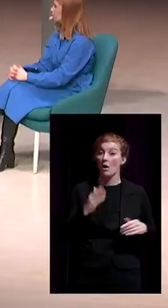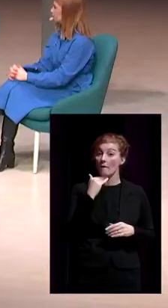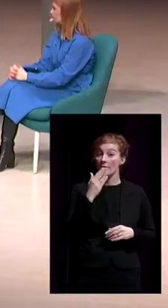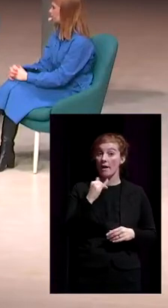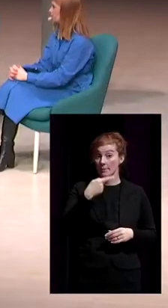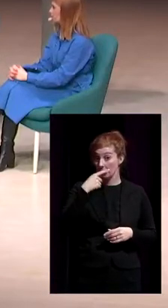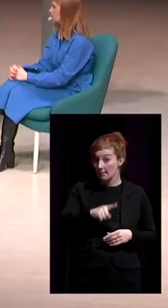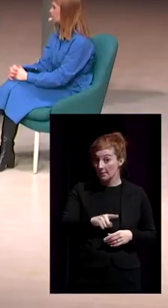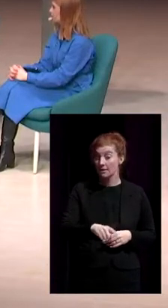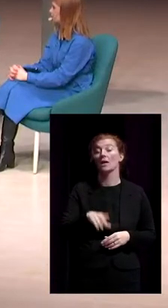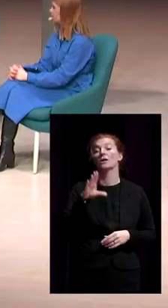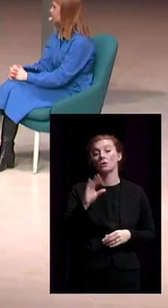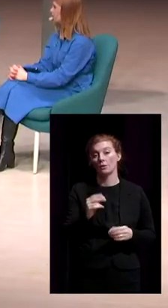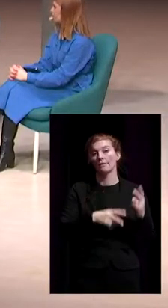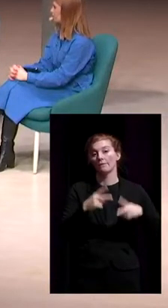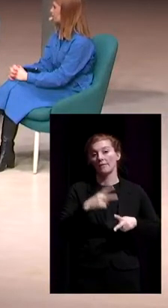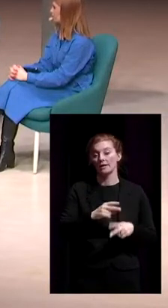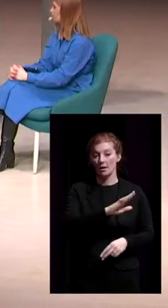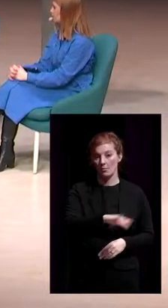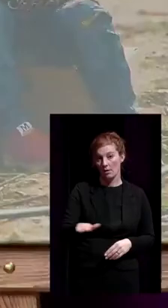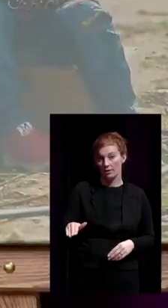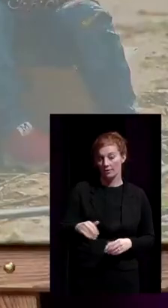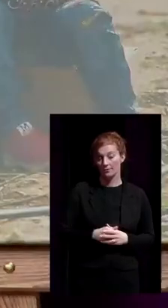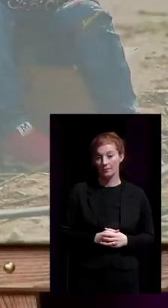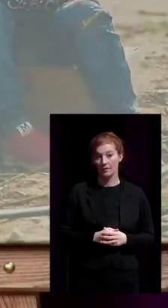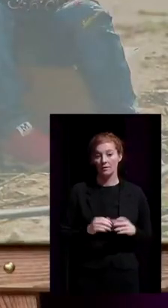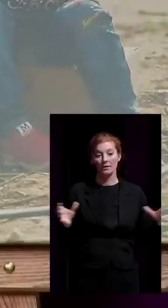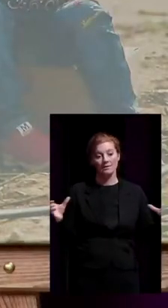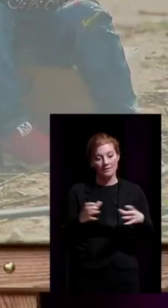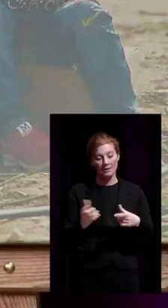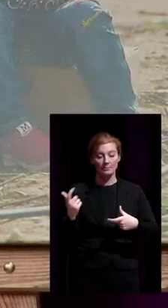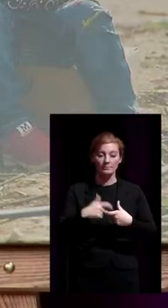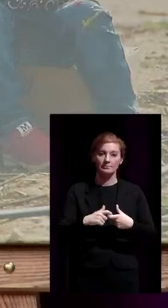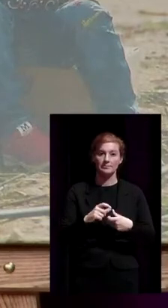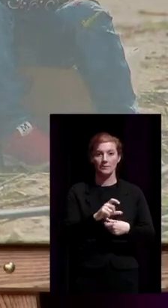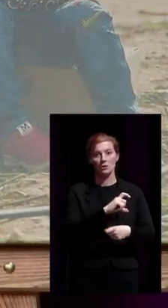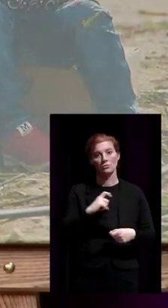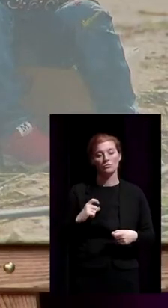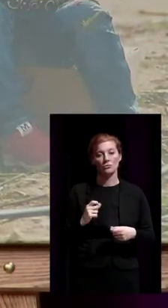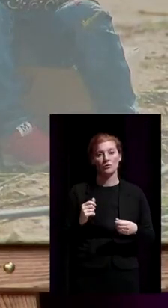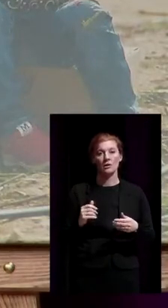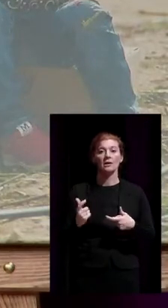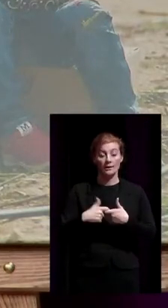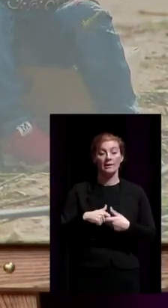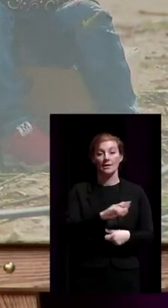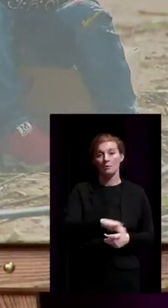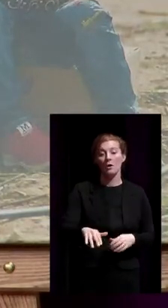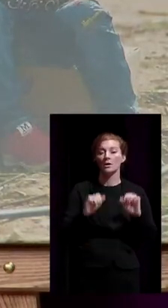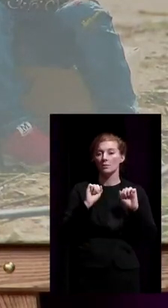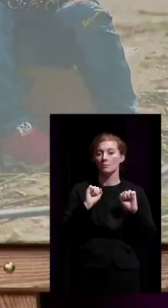det är barnen. Så en samling kring barnen tror jag inte bara är självklar, utan den är naturligtvis helt nödvändig.